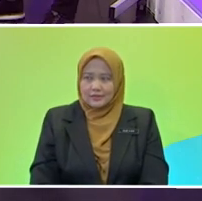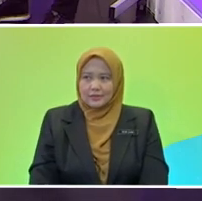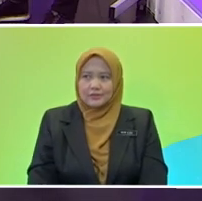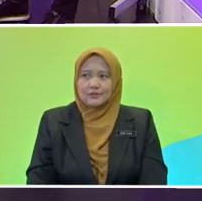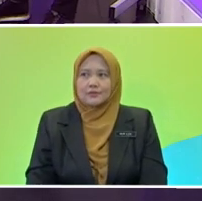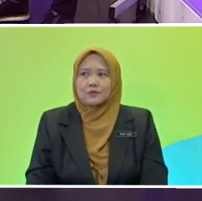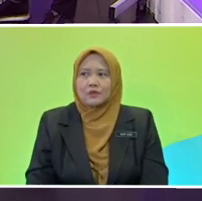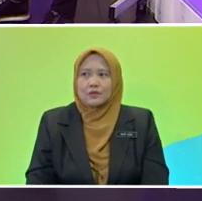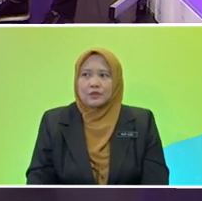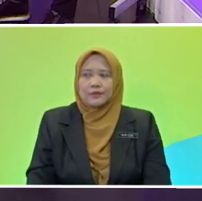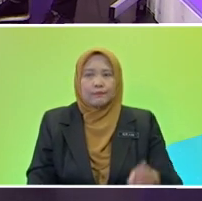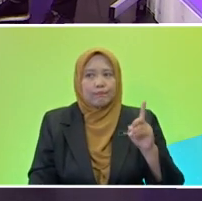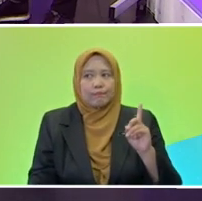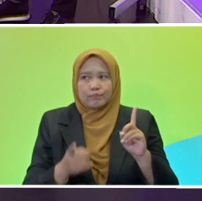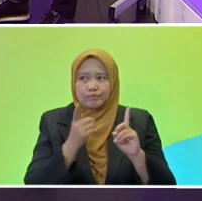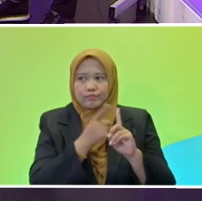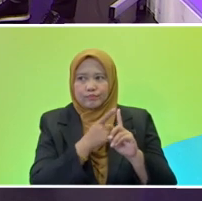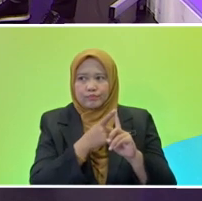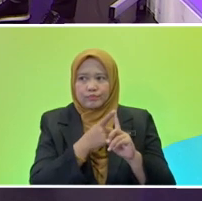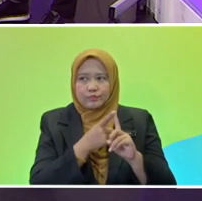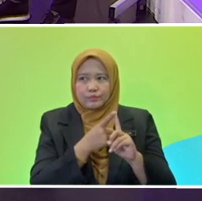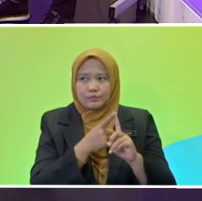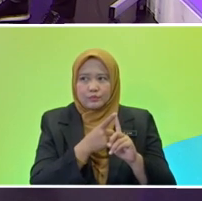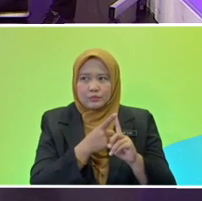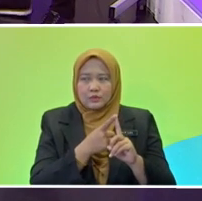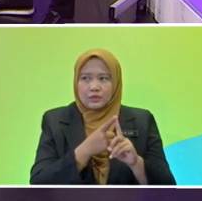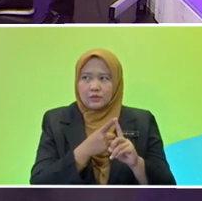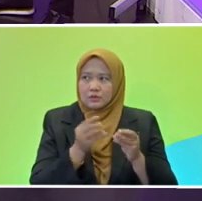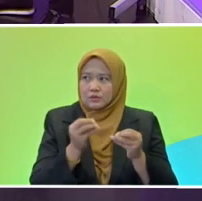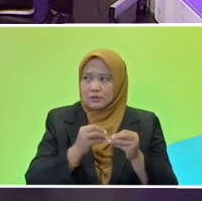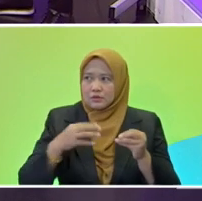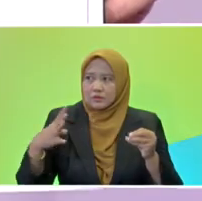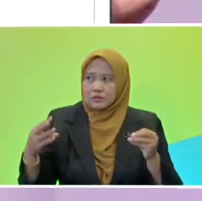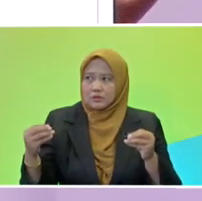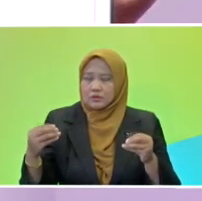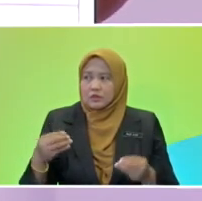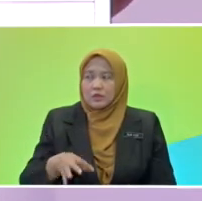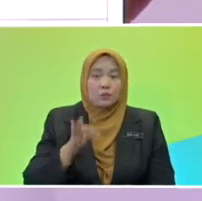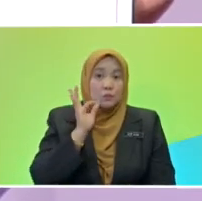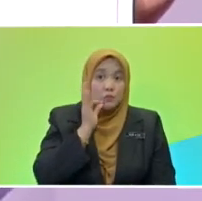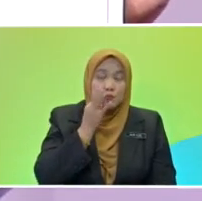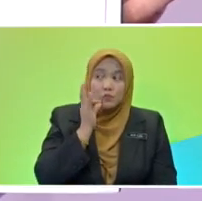yang pertama bahagian adalah terung berbuah tengok ada buah terus